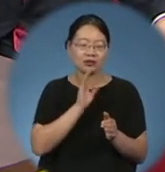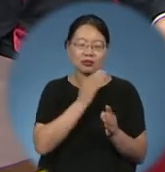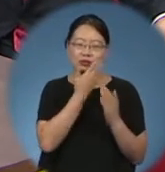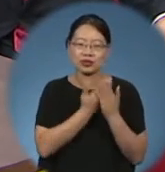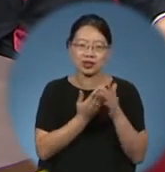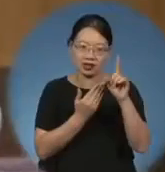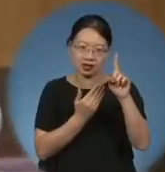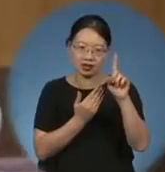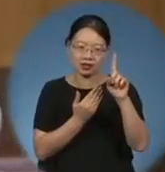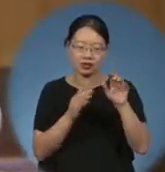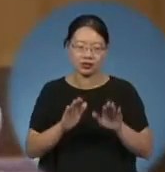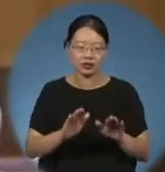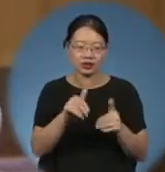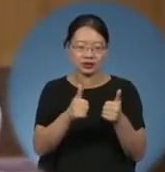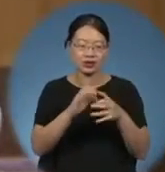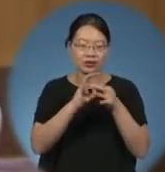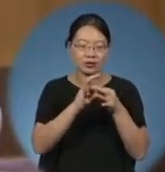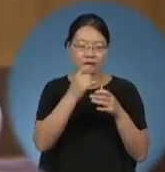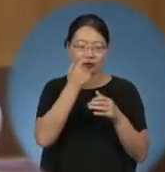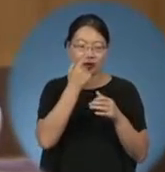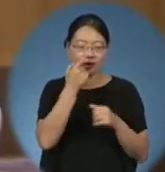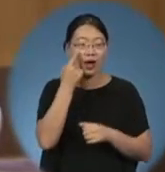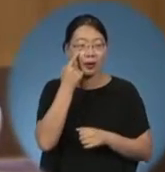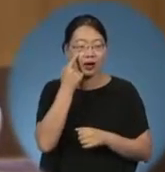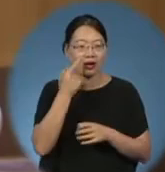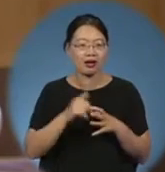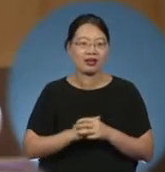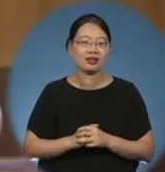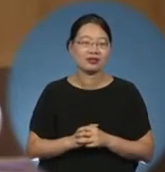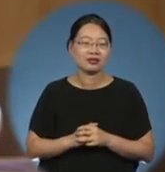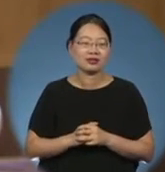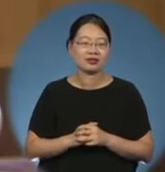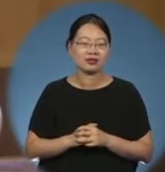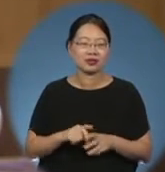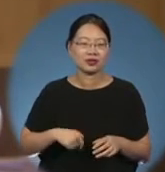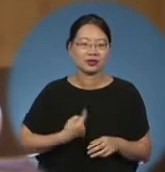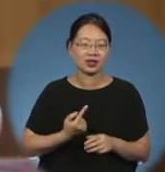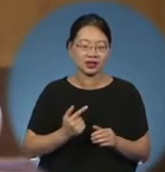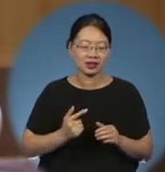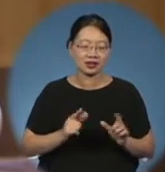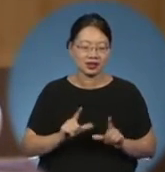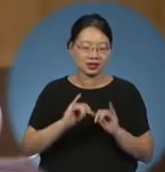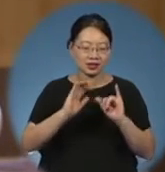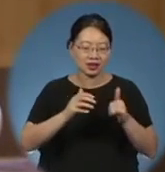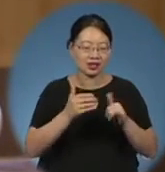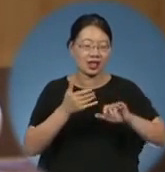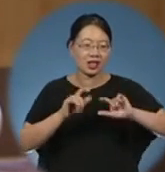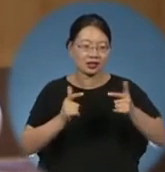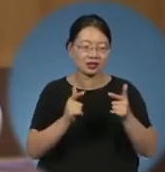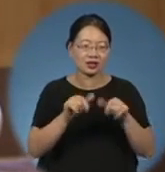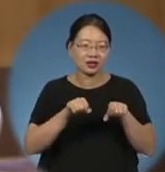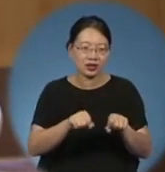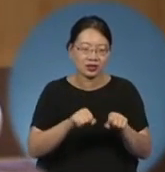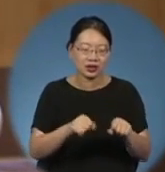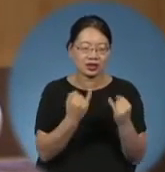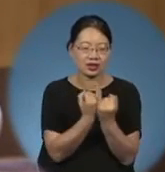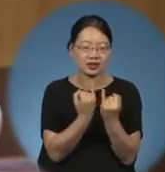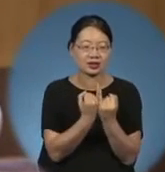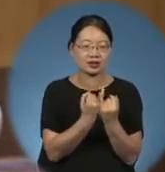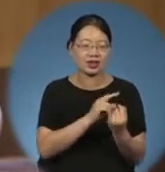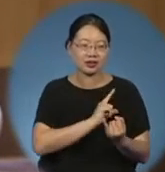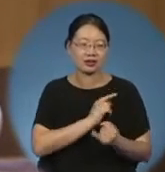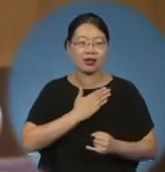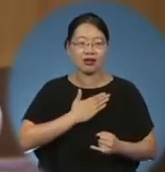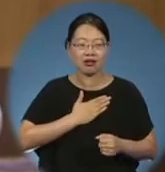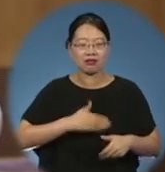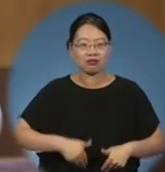한가지를 오늘 시험을 통해 배워라 이 거 아니겠습니까 혼자사는 세상이 아니다 내 청소하는 아주머니 이름도